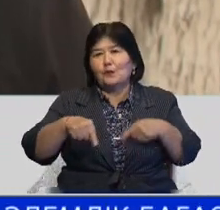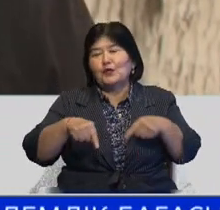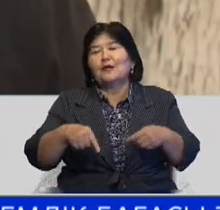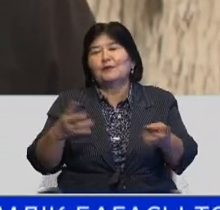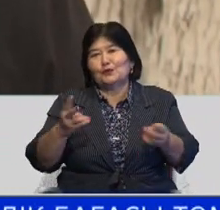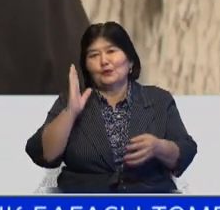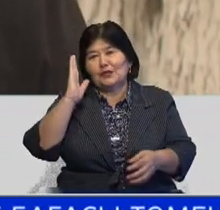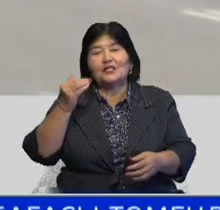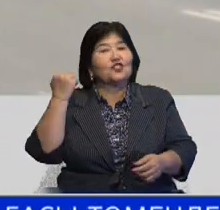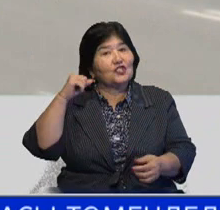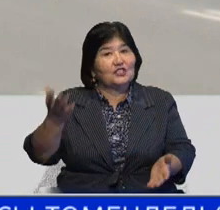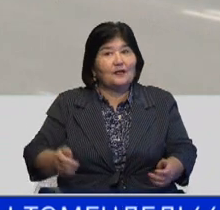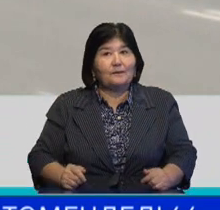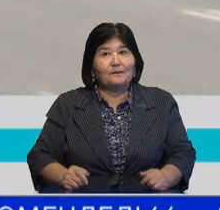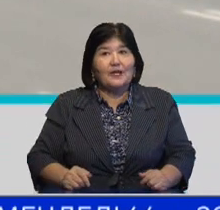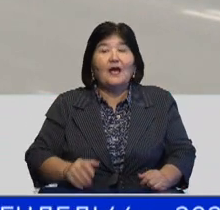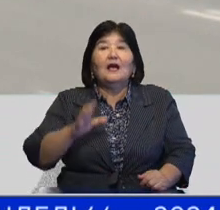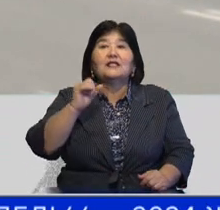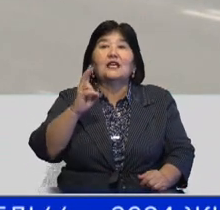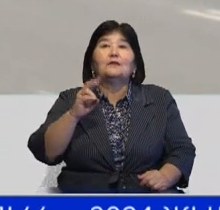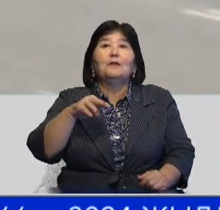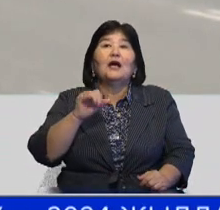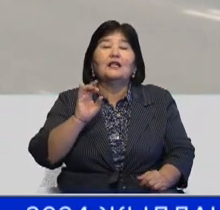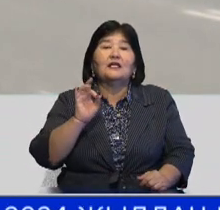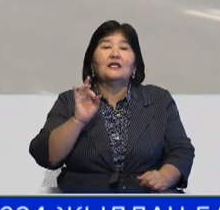керек жеңіске. Сан-Марино командасы енді ол